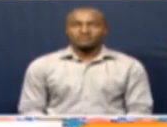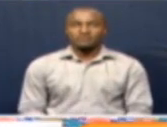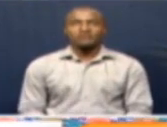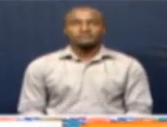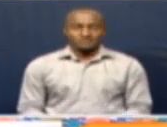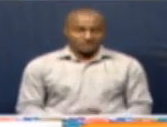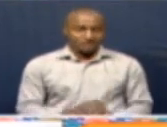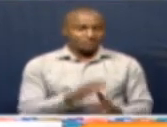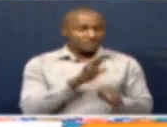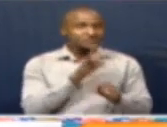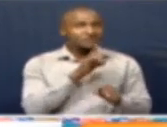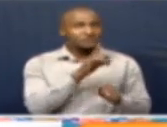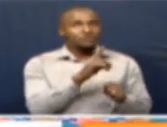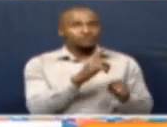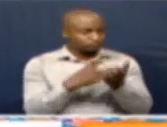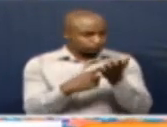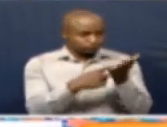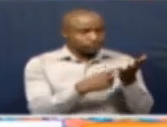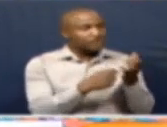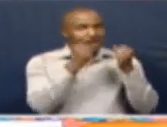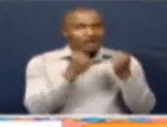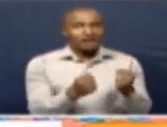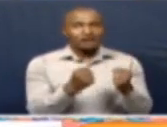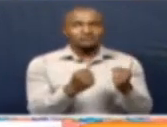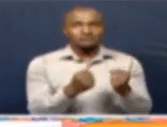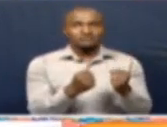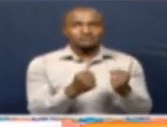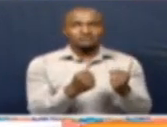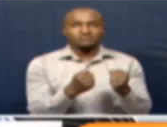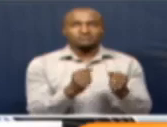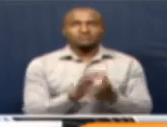yasema ni magumu kutekeleza katika karne hii. Katika karne hii tuko nayo.